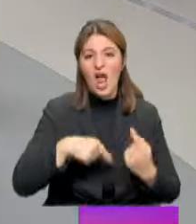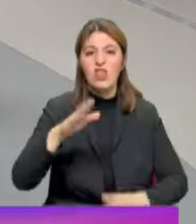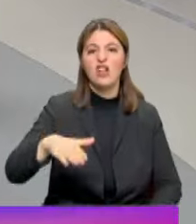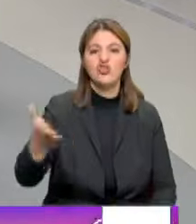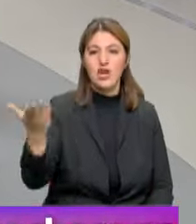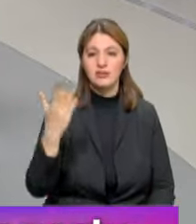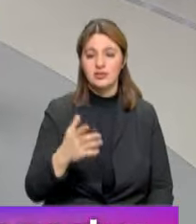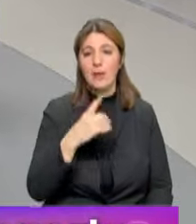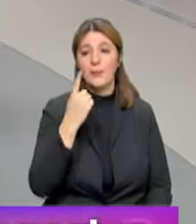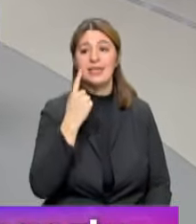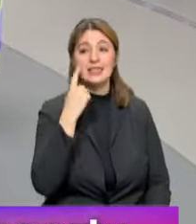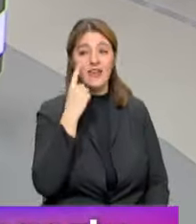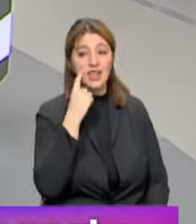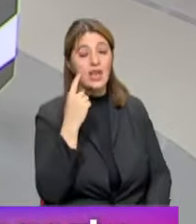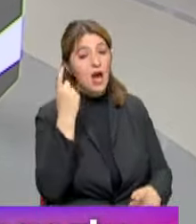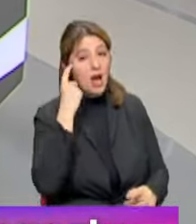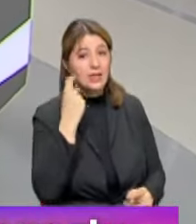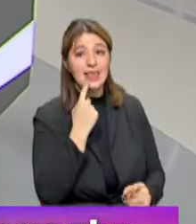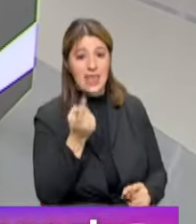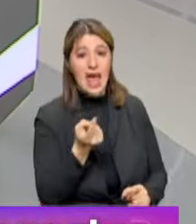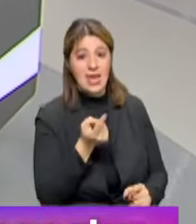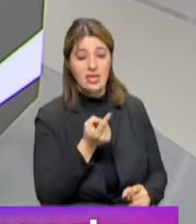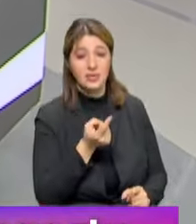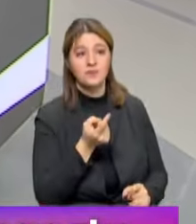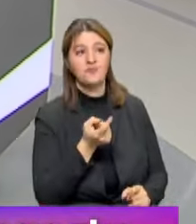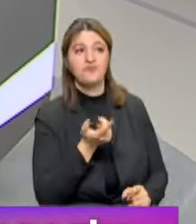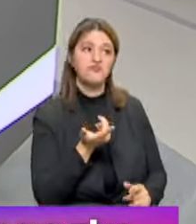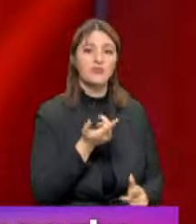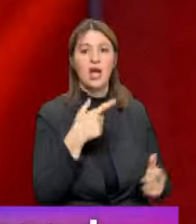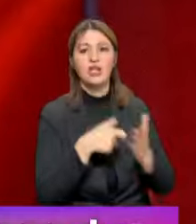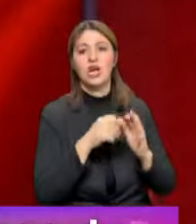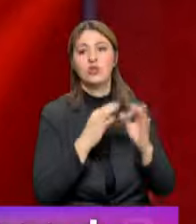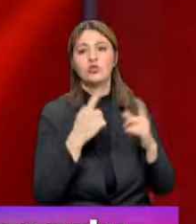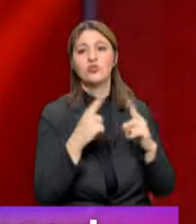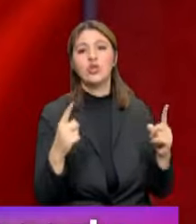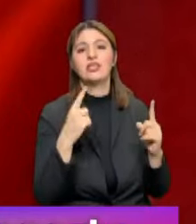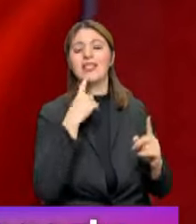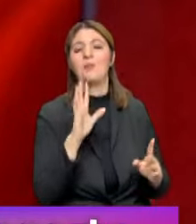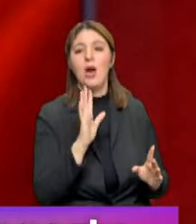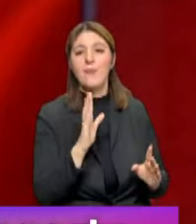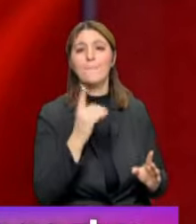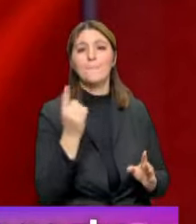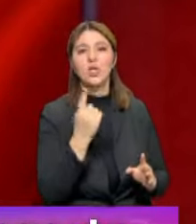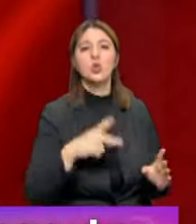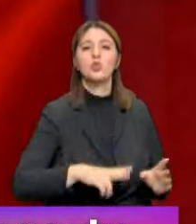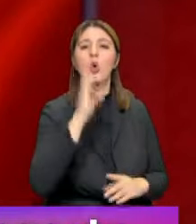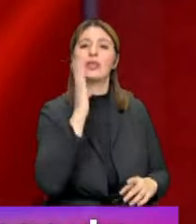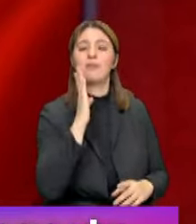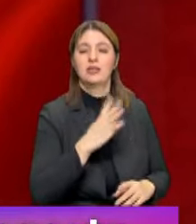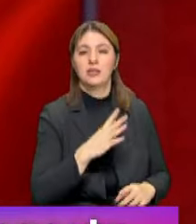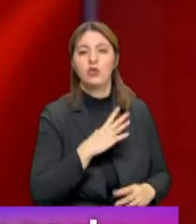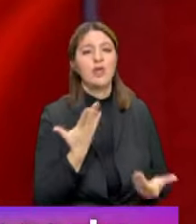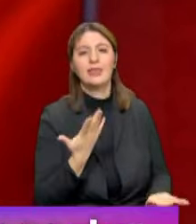alçaktır bir devlet aklı denilerek Eee adına çözüm süreci denmiyor ama bir yol yürümek